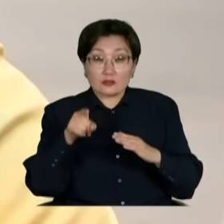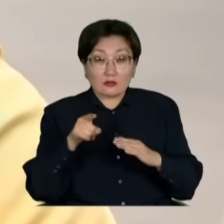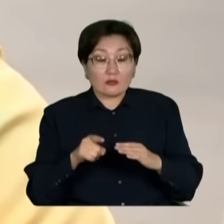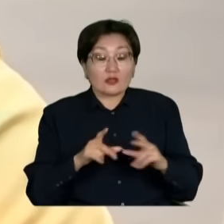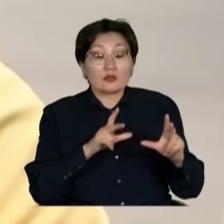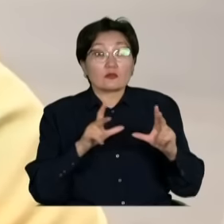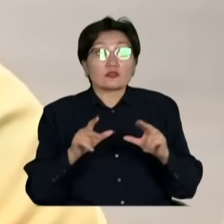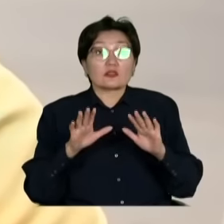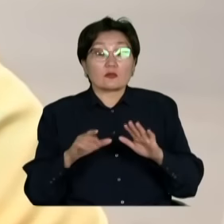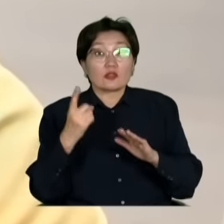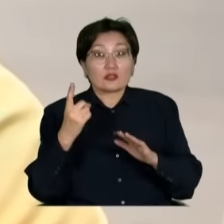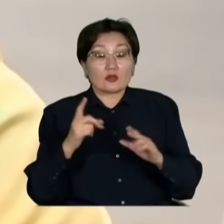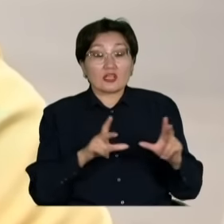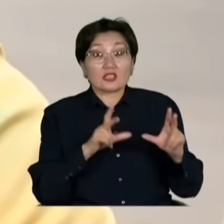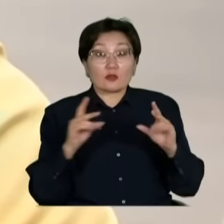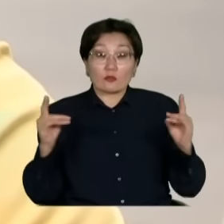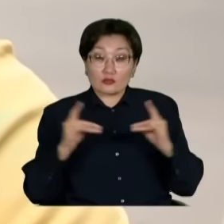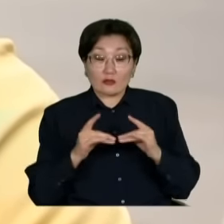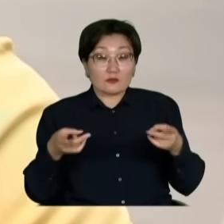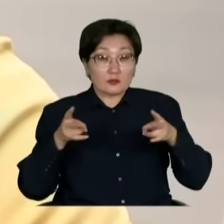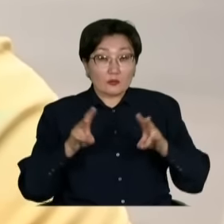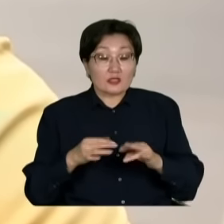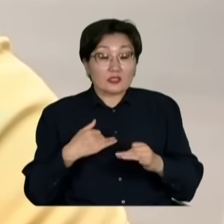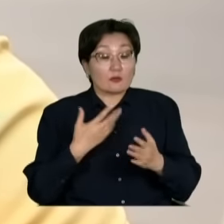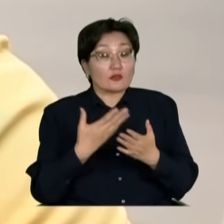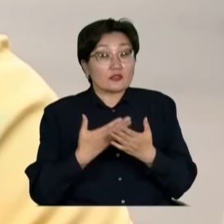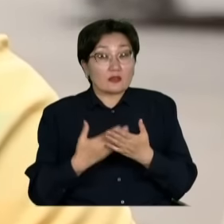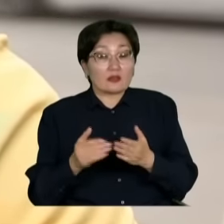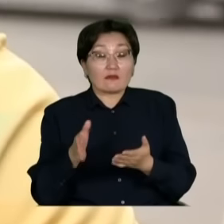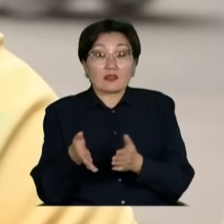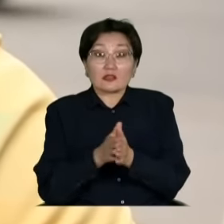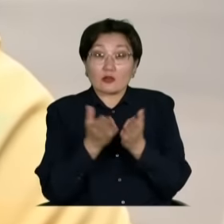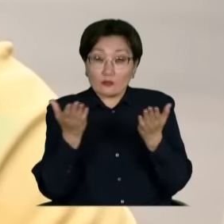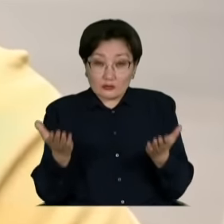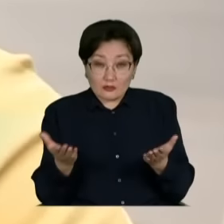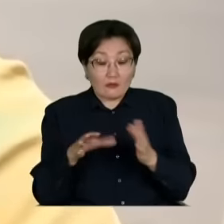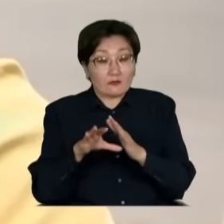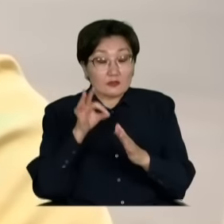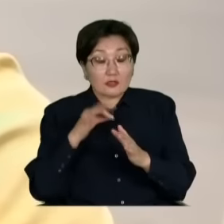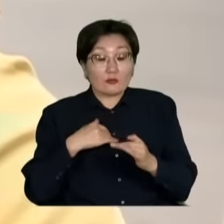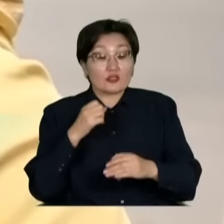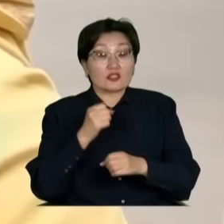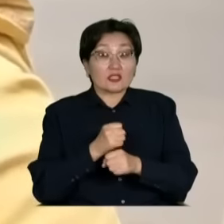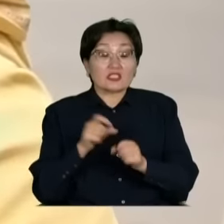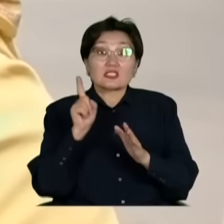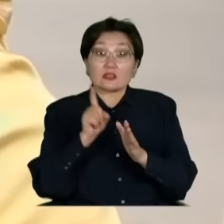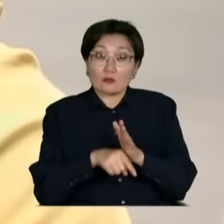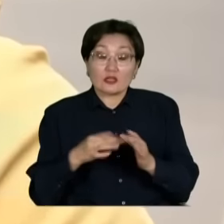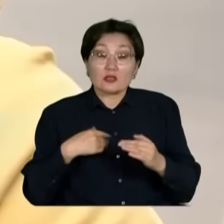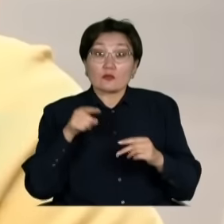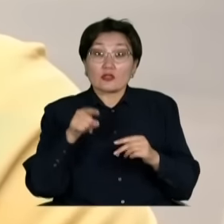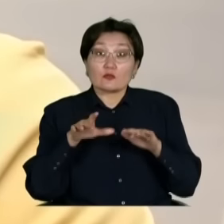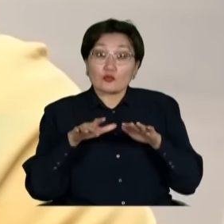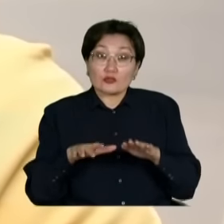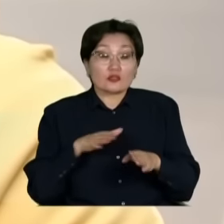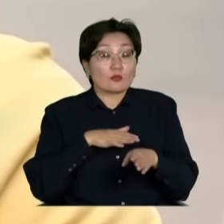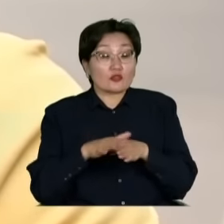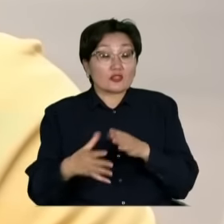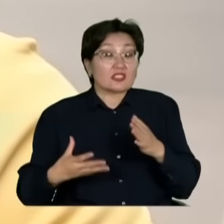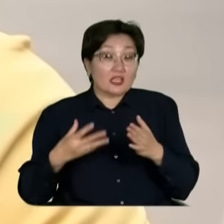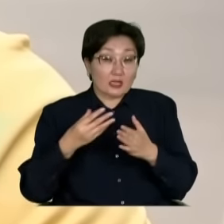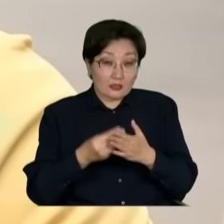витрине стоял только один гарнитур всё остальное нам показали в каталоге мы выбрали и нам сделали скидку и А там же на месте полный